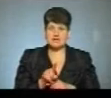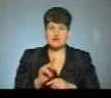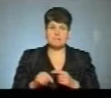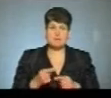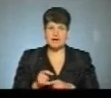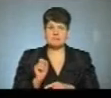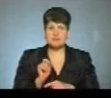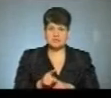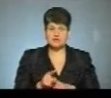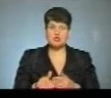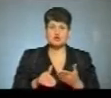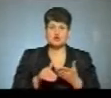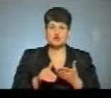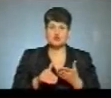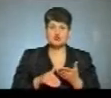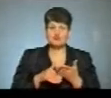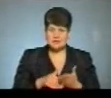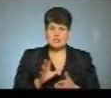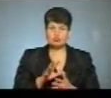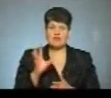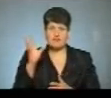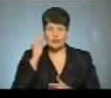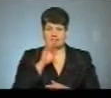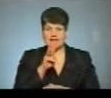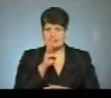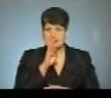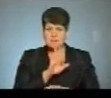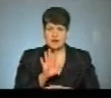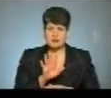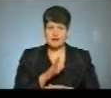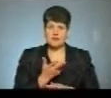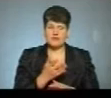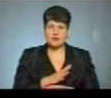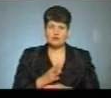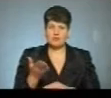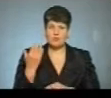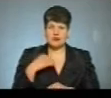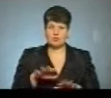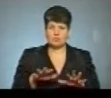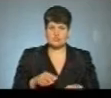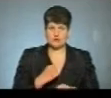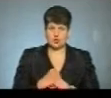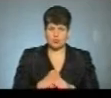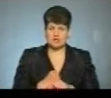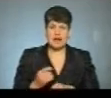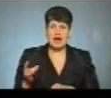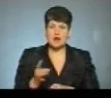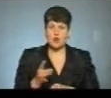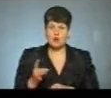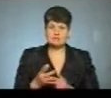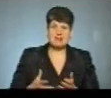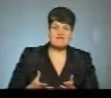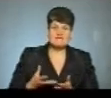чи перепризначенні субсидій буде враховуватись не заробітна плата, яка була на попередньому місці роботи, а розмір